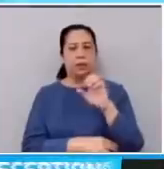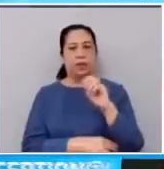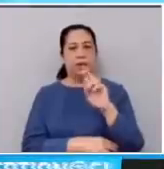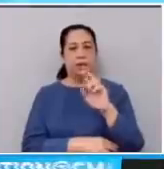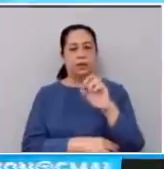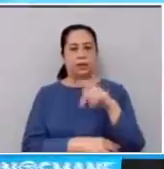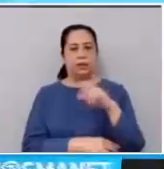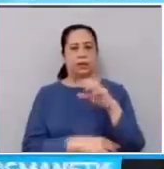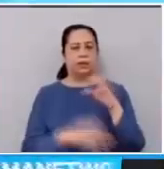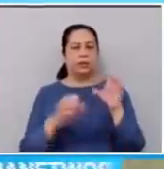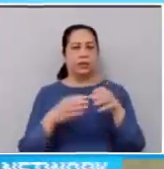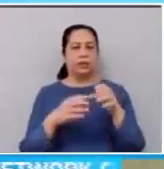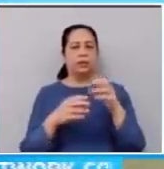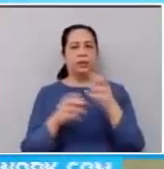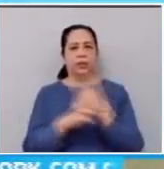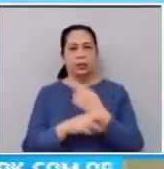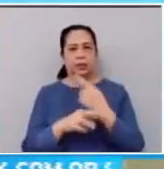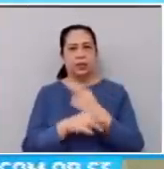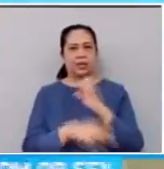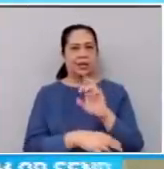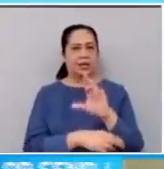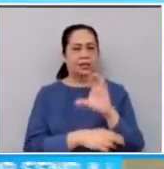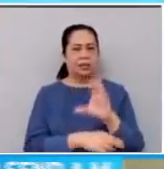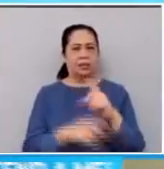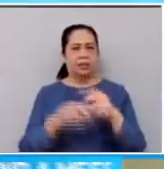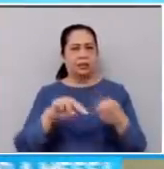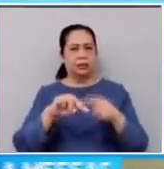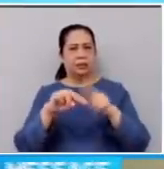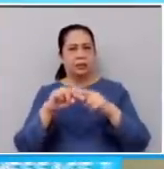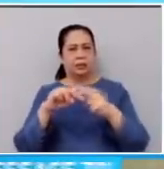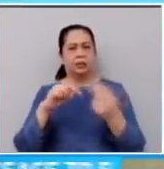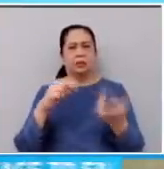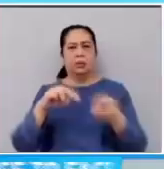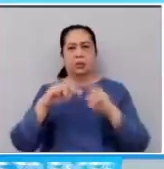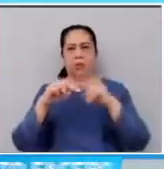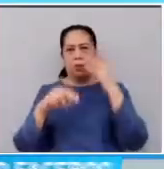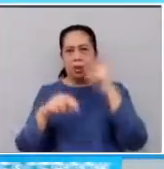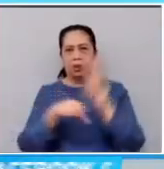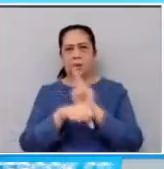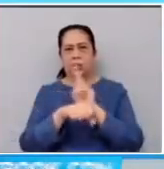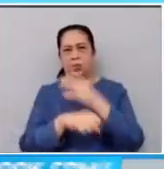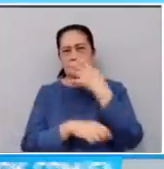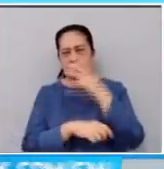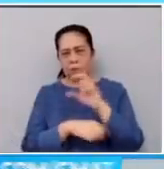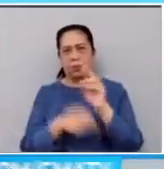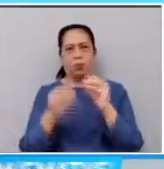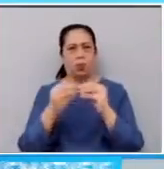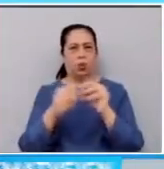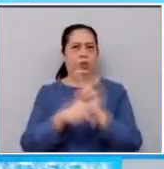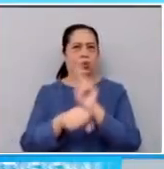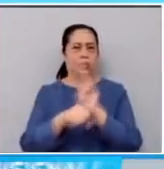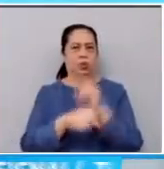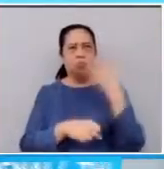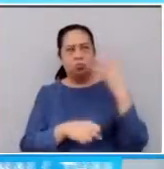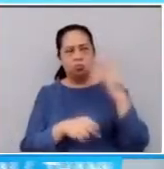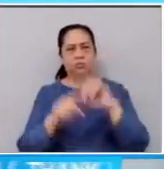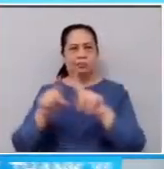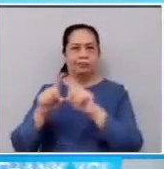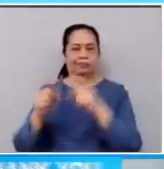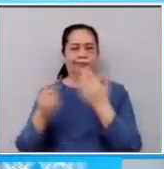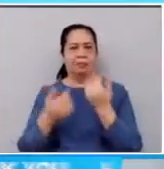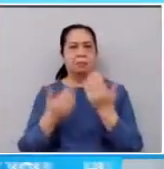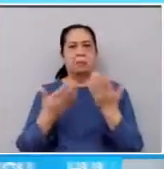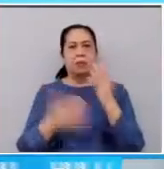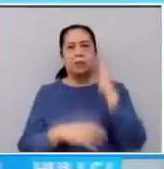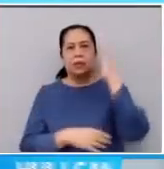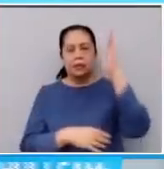Commission, yan ay kahit pa inaasahang tataas ang konsumo ng kuryente dahil sa tag-init. Sabi ng ERC, maaaring sa tag-ulan na lamang magpatupad